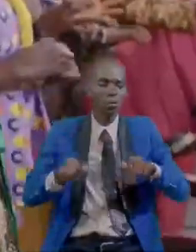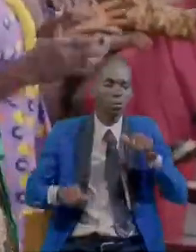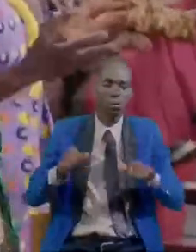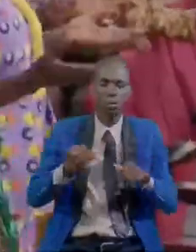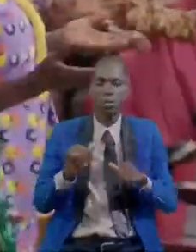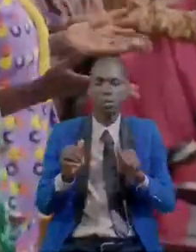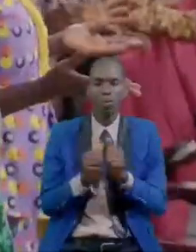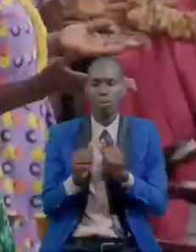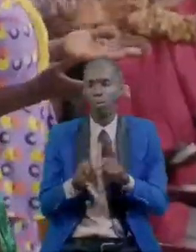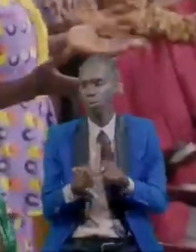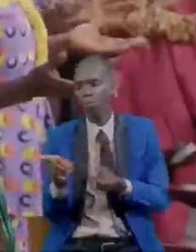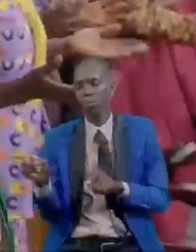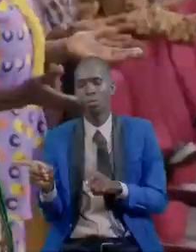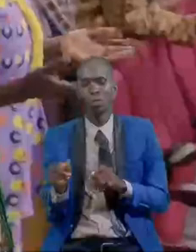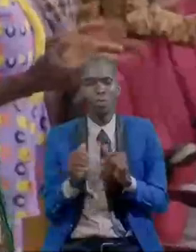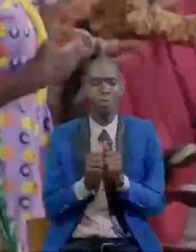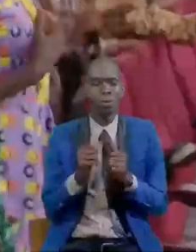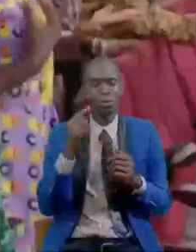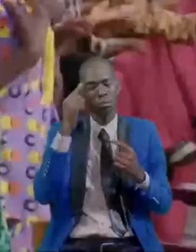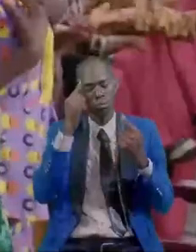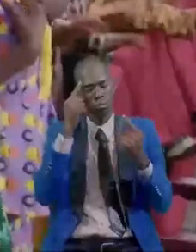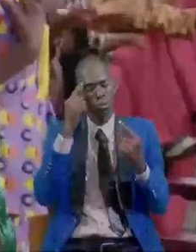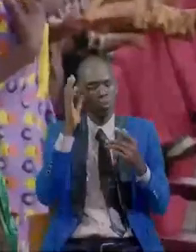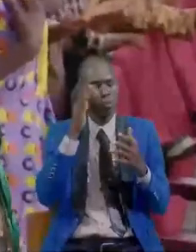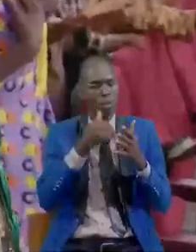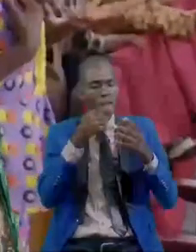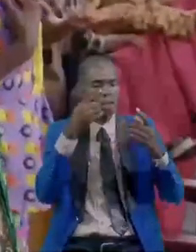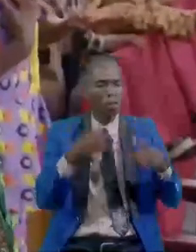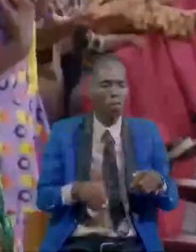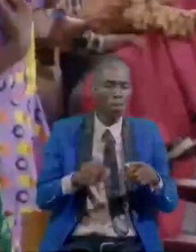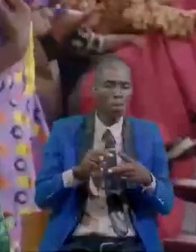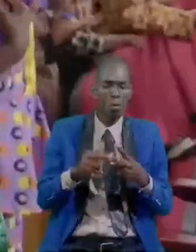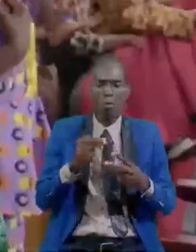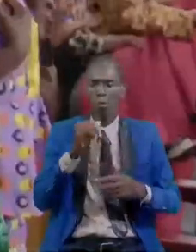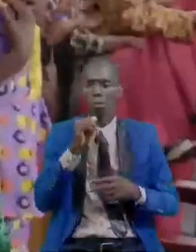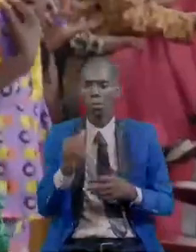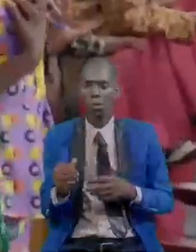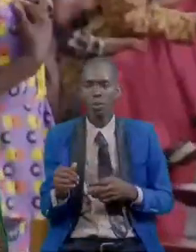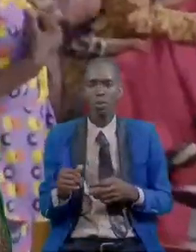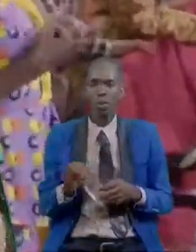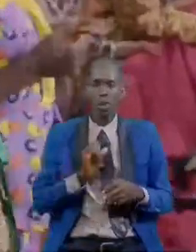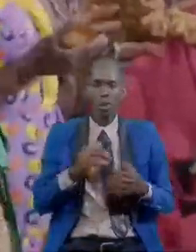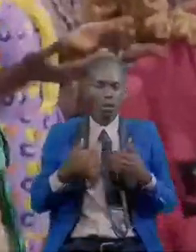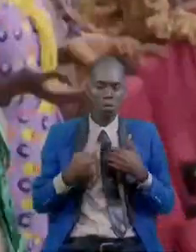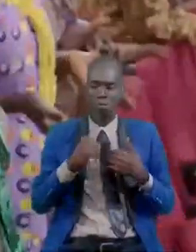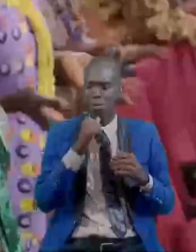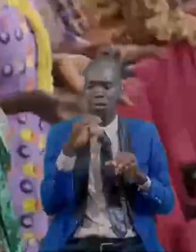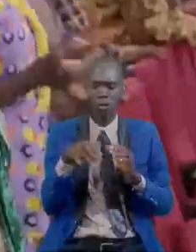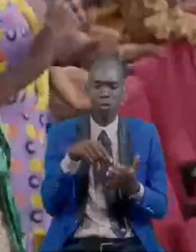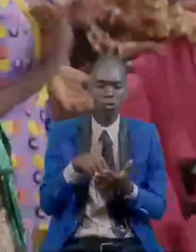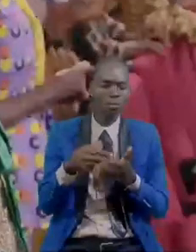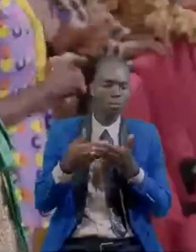sans s'interroger, est-ce que ça va arriver? Est-ce que ça va pas arriver? Je ne l'ai pas fait avant.